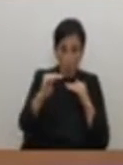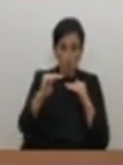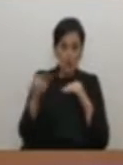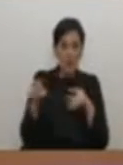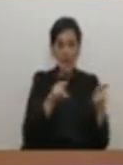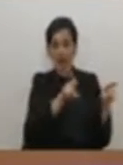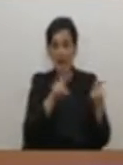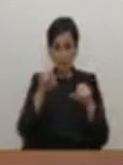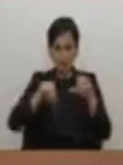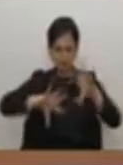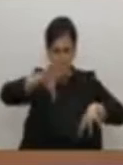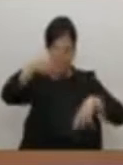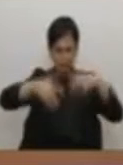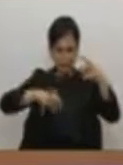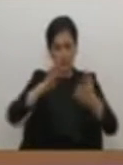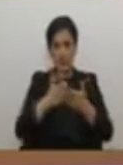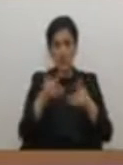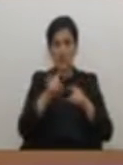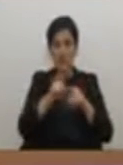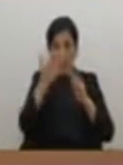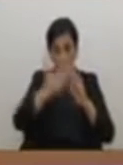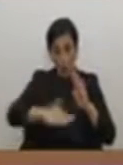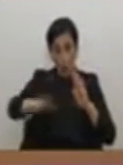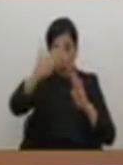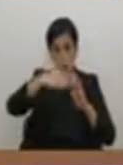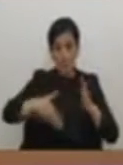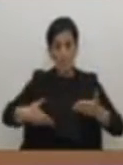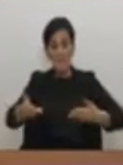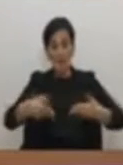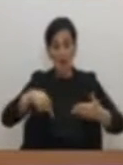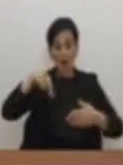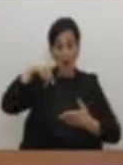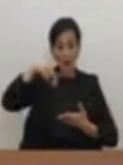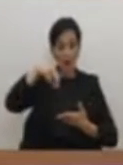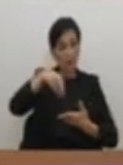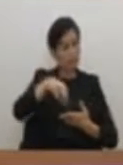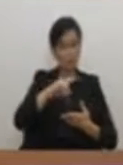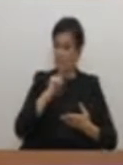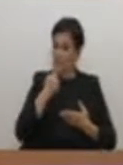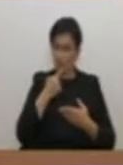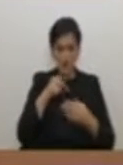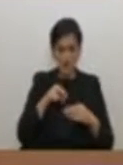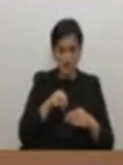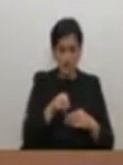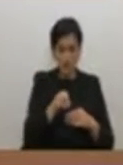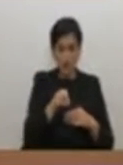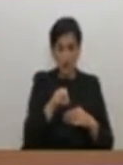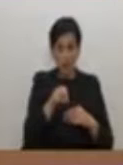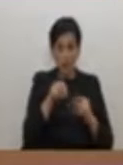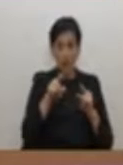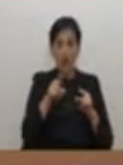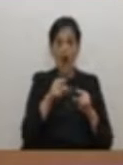გადაადგილება შევძლოთ. İset ormoebs toeben pekhitats sçirs gadaadgileba. Ak